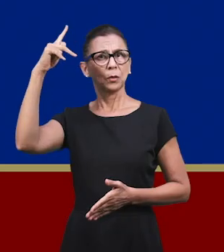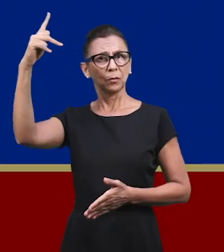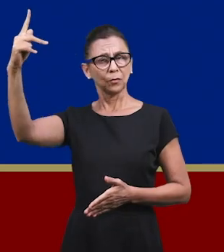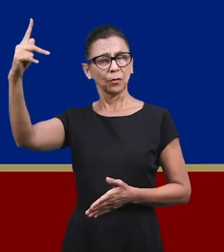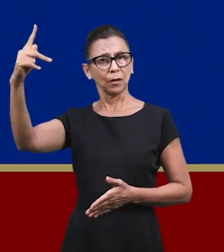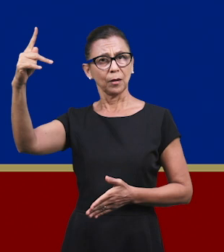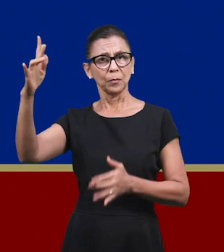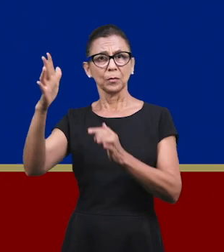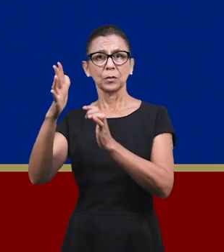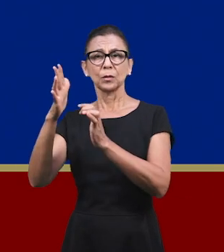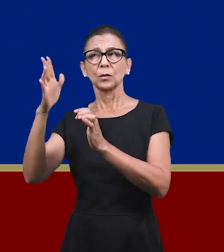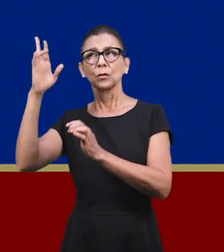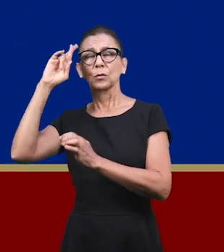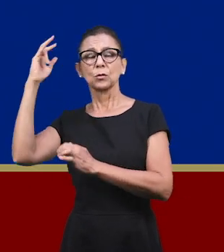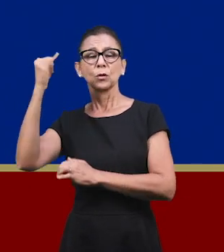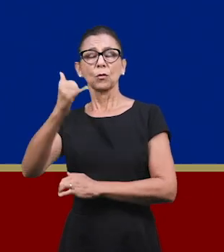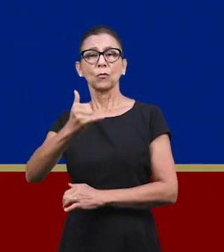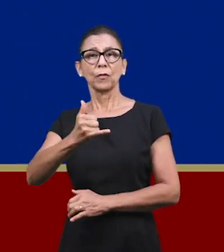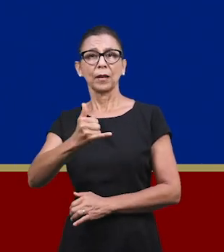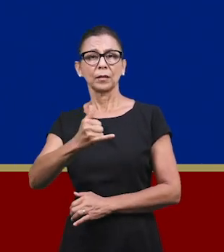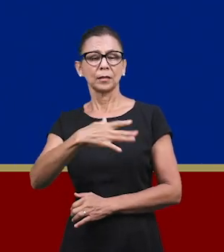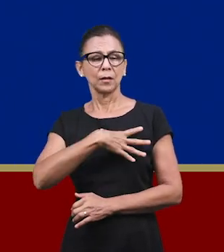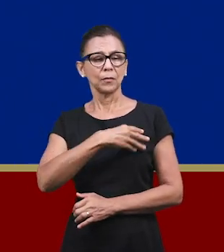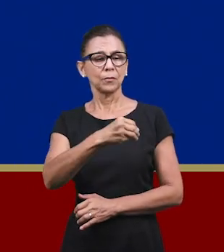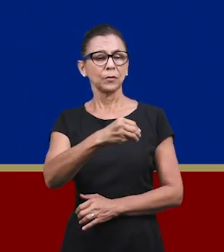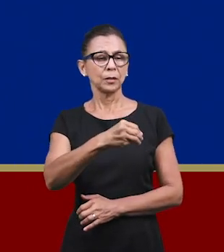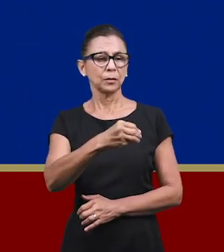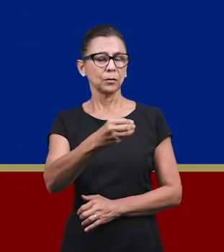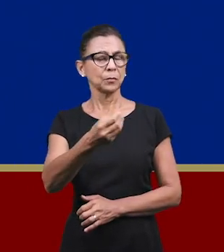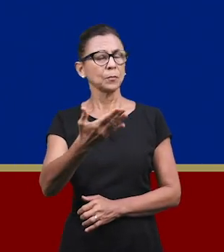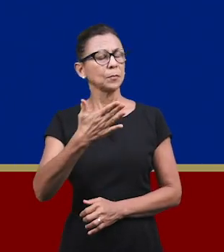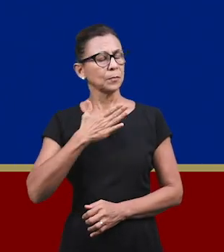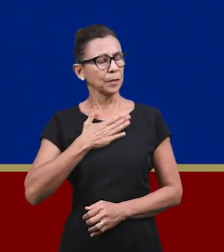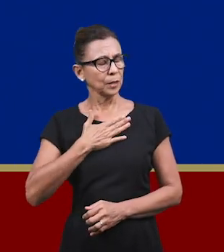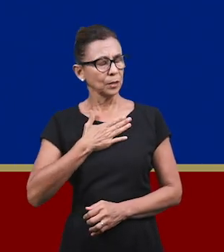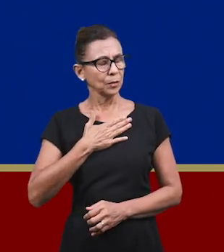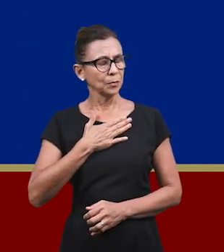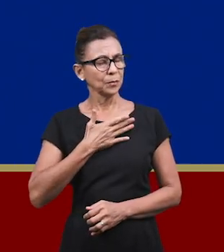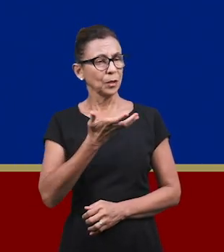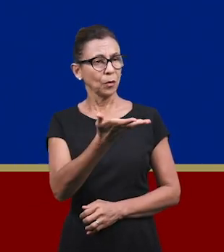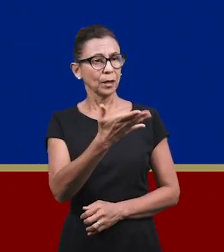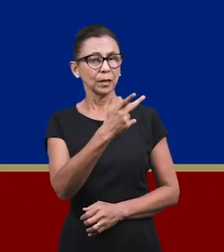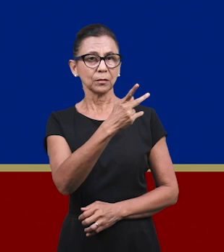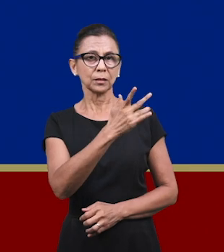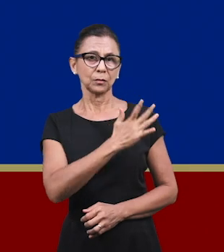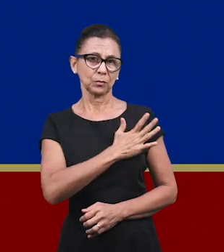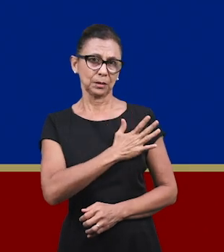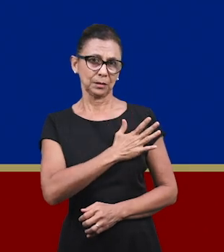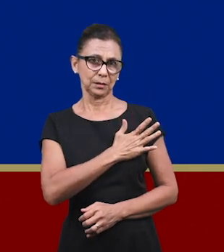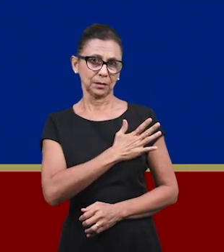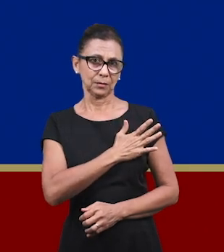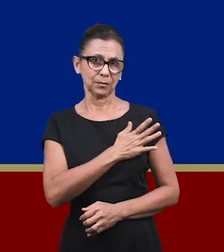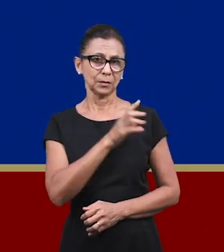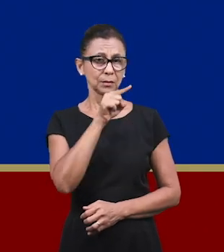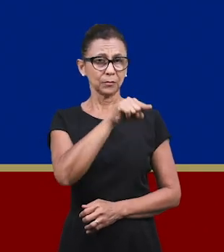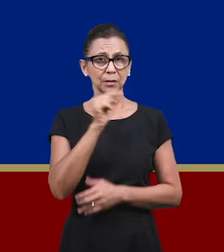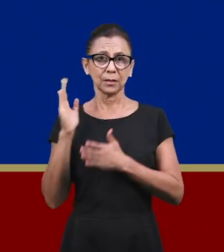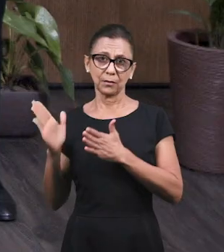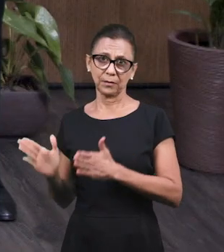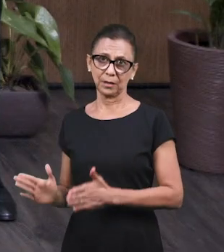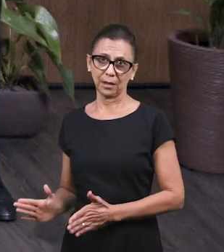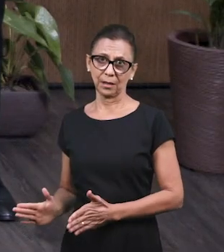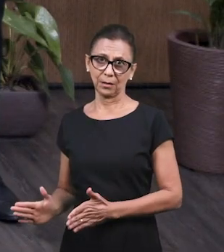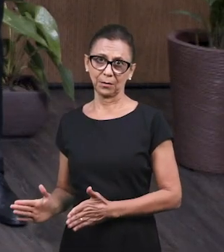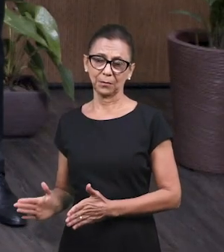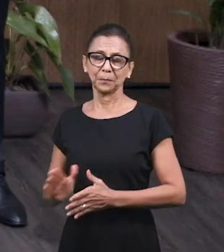qu'il veut, c'est notre cœur. Écrit en Proverbe 23, 26, « Donne-moi, mon fils, ton cœur. » C'est ça que Dieu